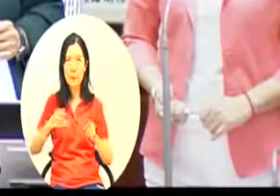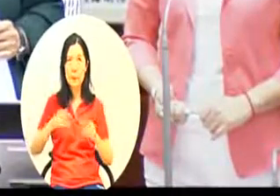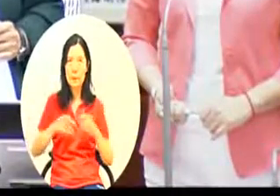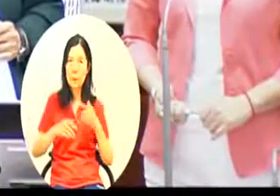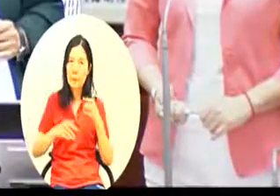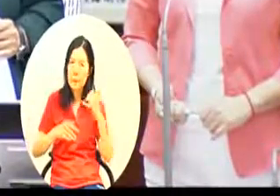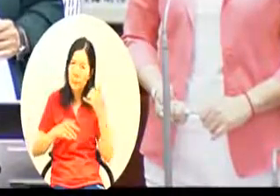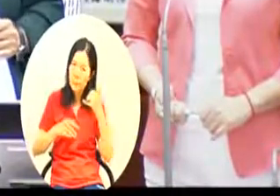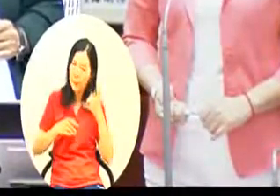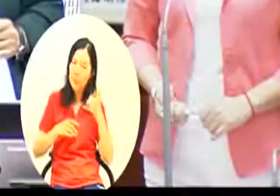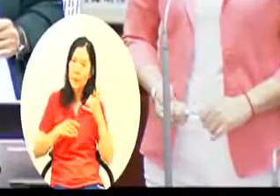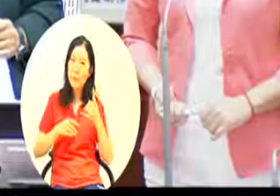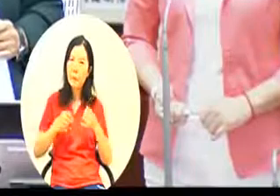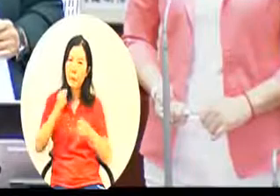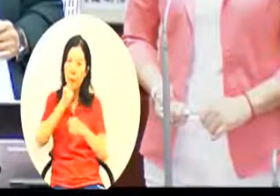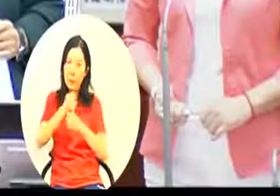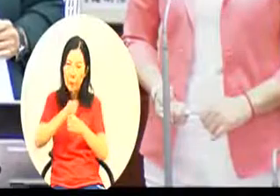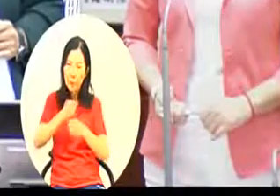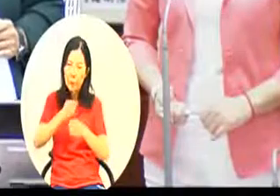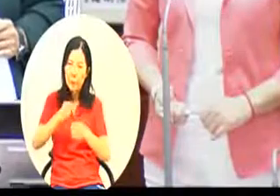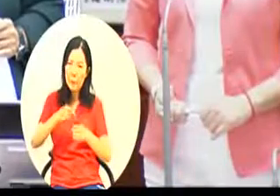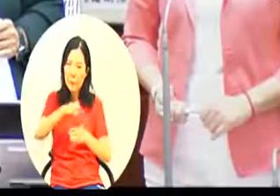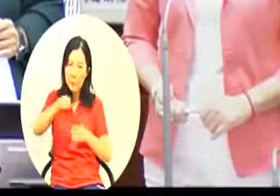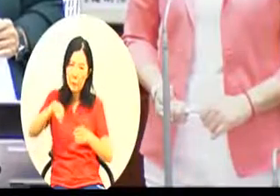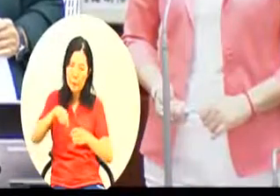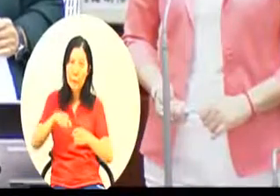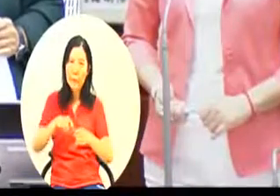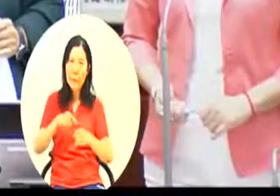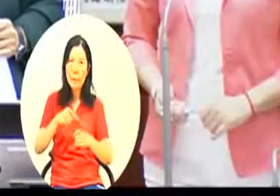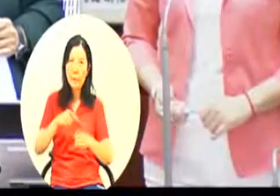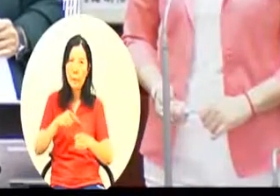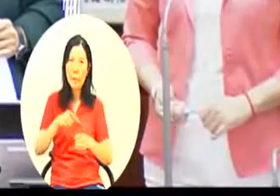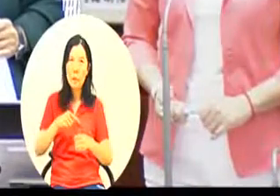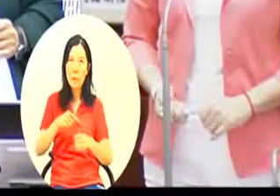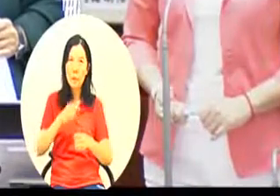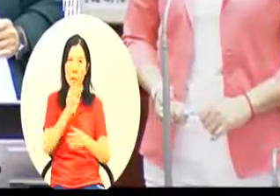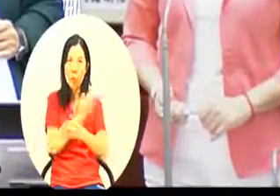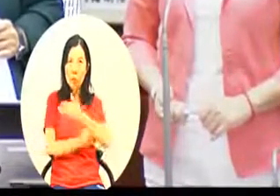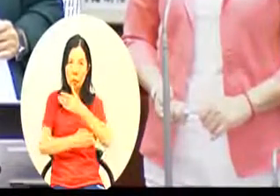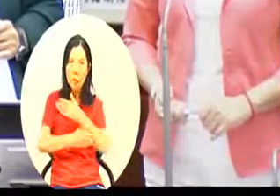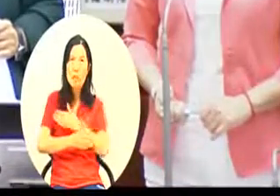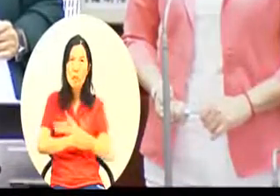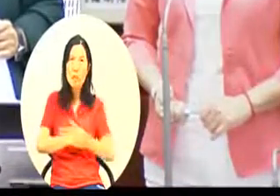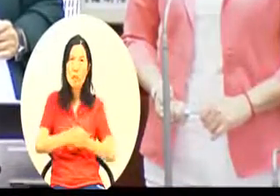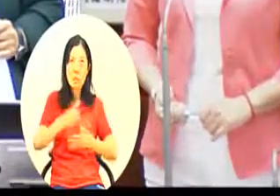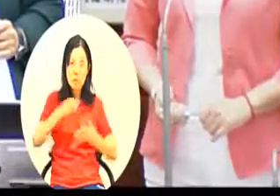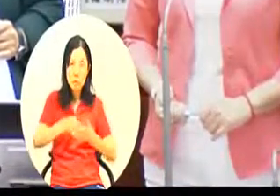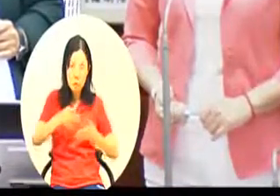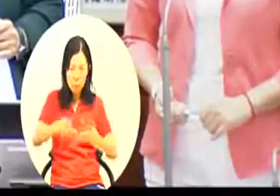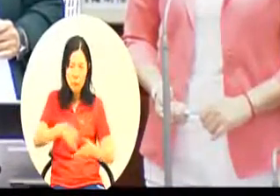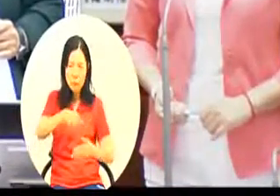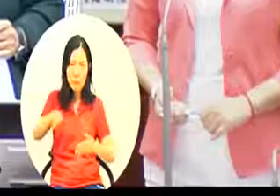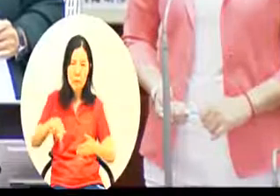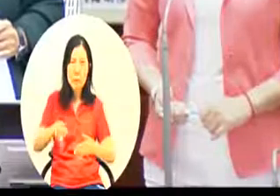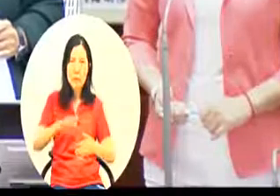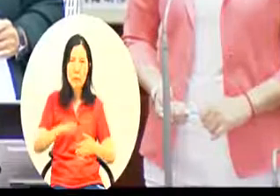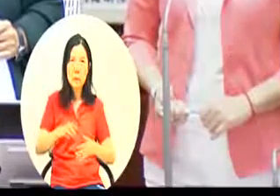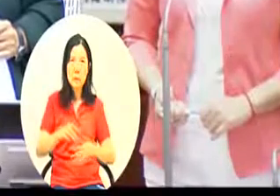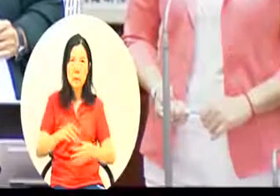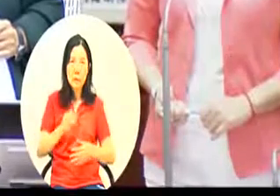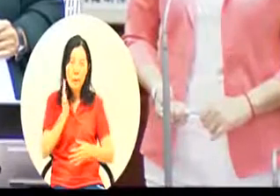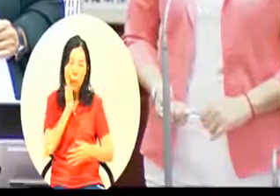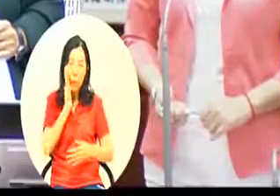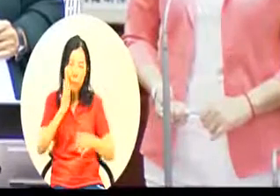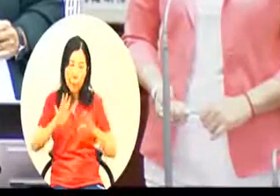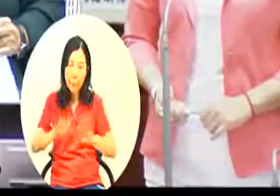里面任职的这些同仁都是重度以上的身心障碍者，他们非常珍惜他